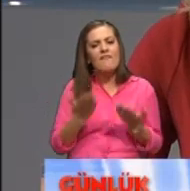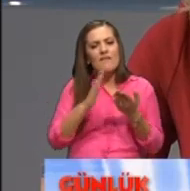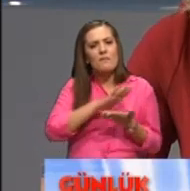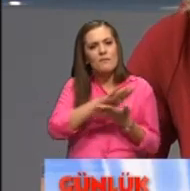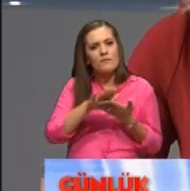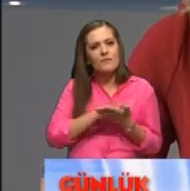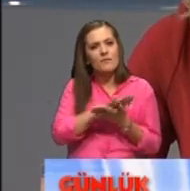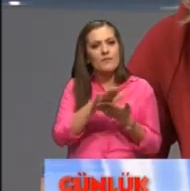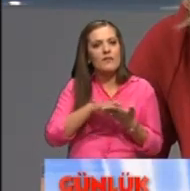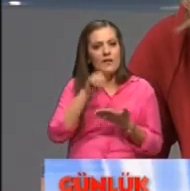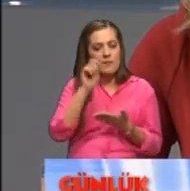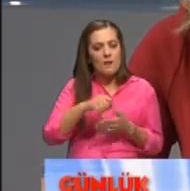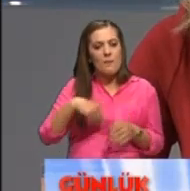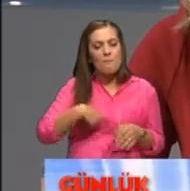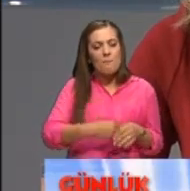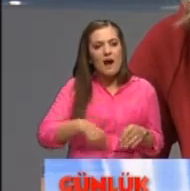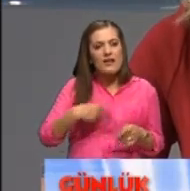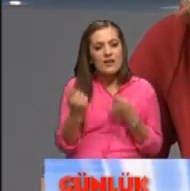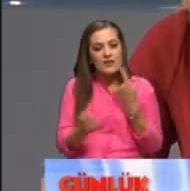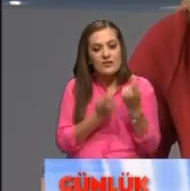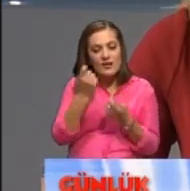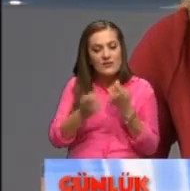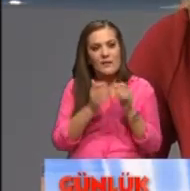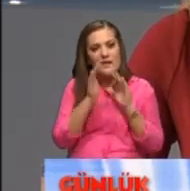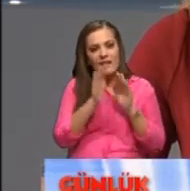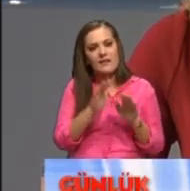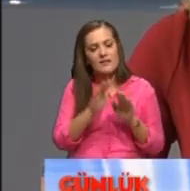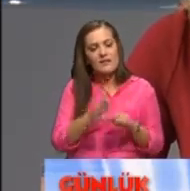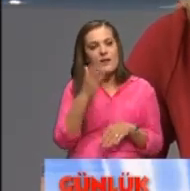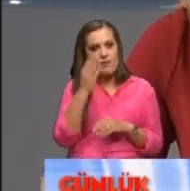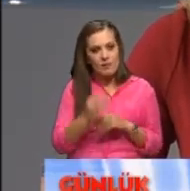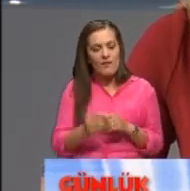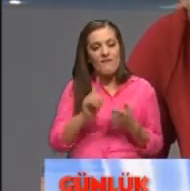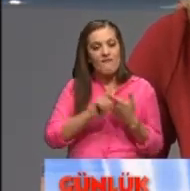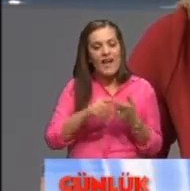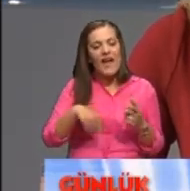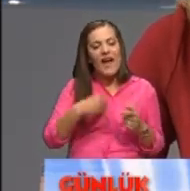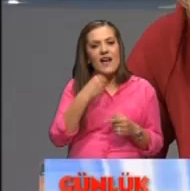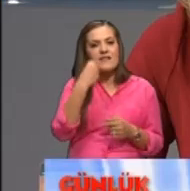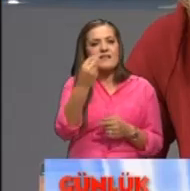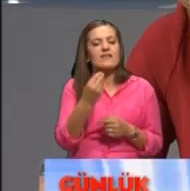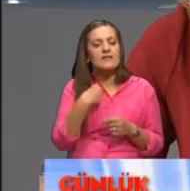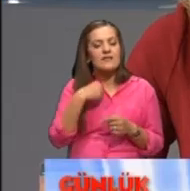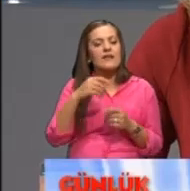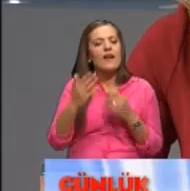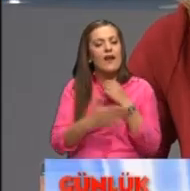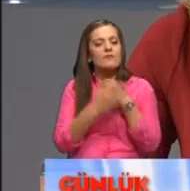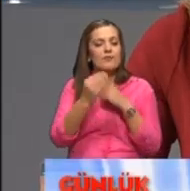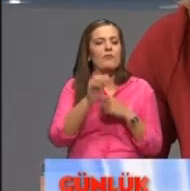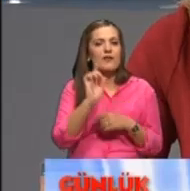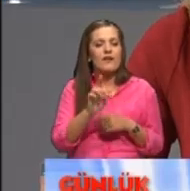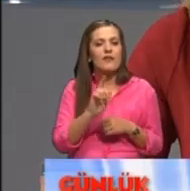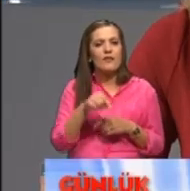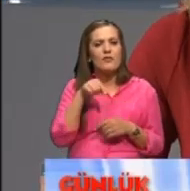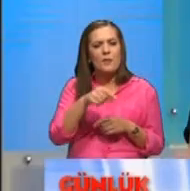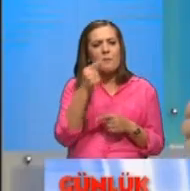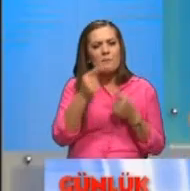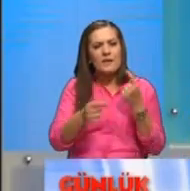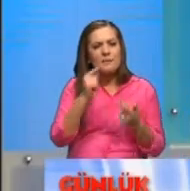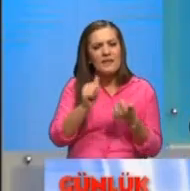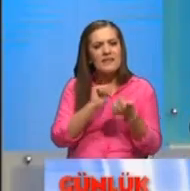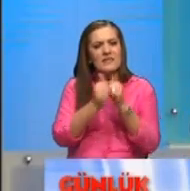masaj yaparak bağırsakların aktif hale geçmesini, çalıştırmasını ve gazını çıkartmasına yardımcı olmak gerekiyor. Şöyle minik